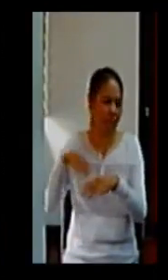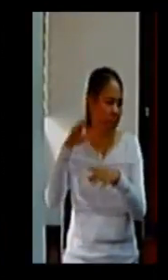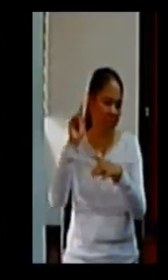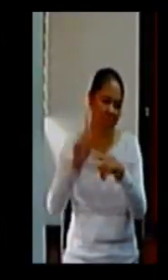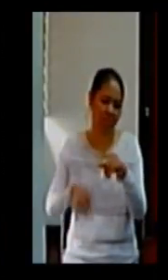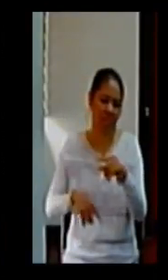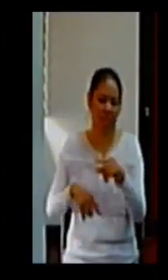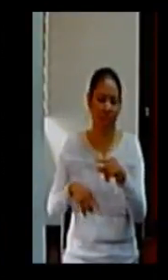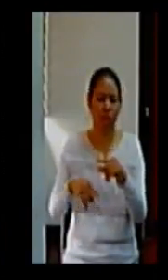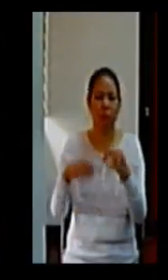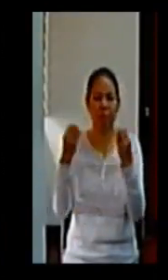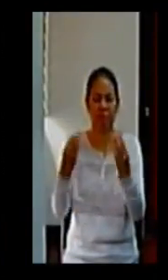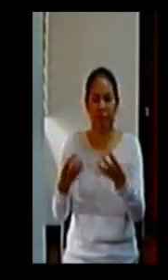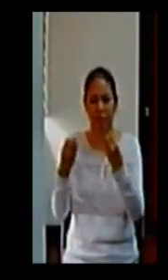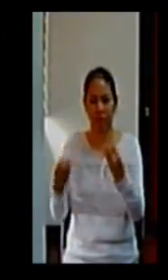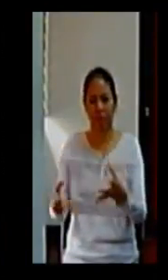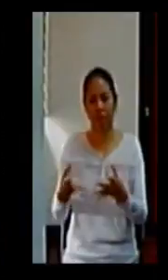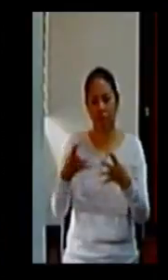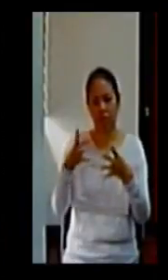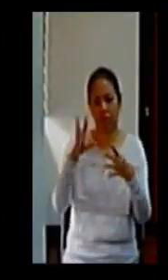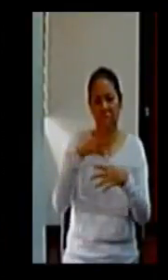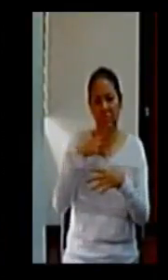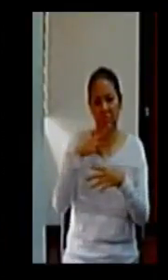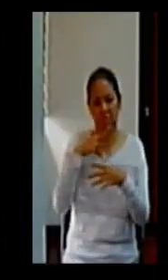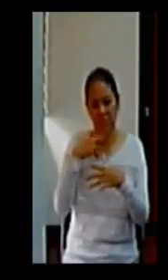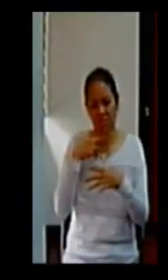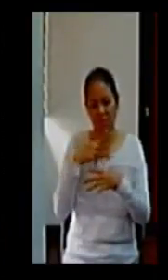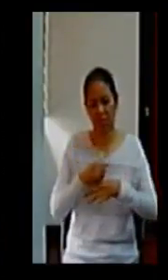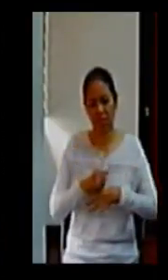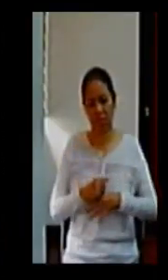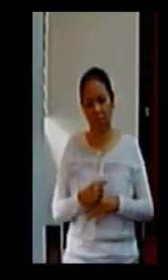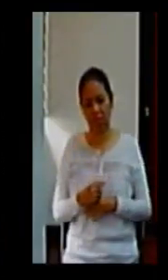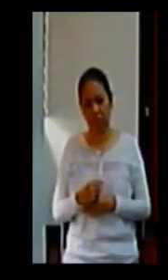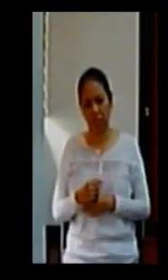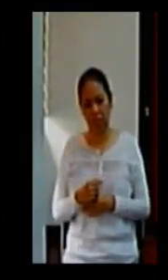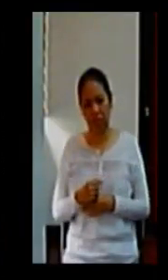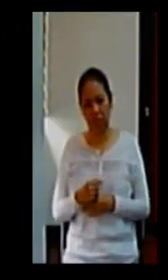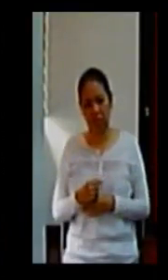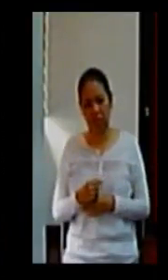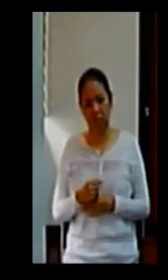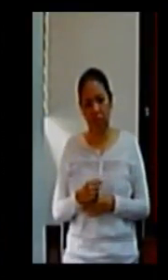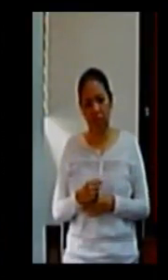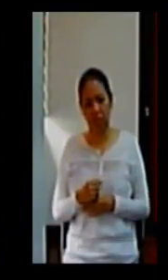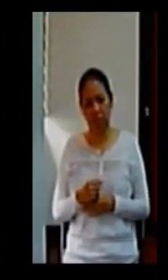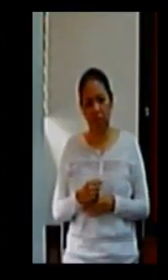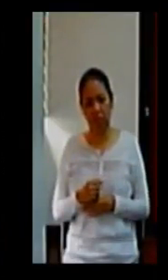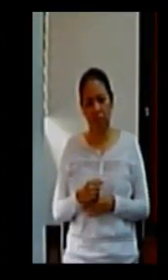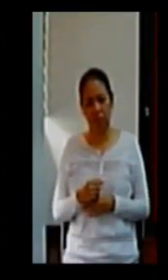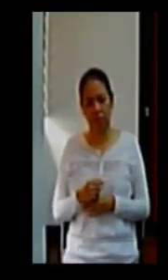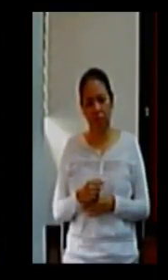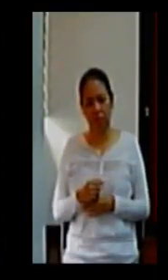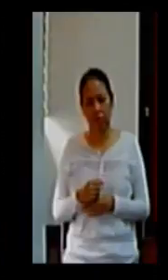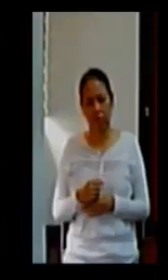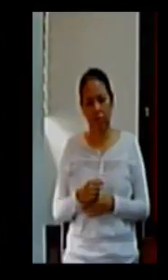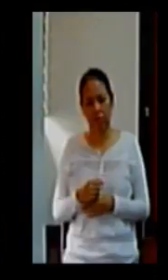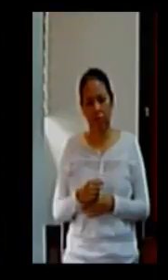palayan. Oh yeah. At uwan yung talaga na buriwan tayo hantiya.